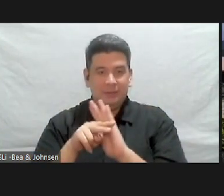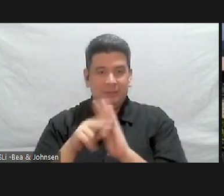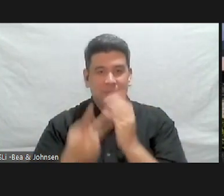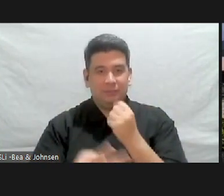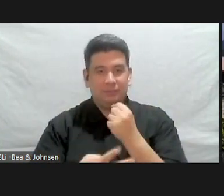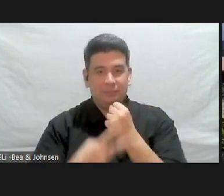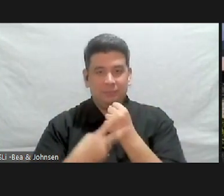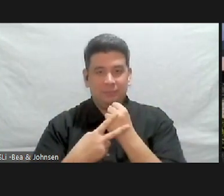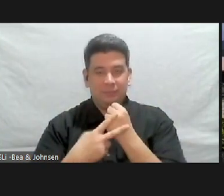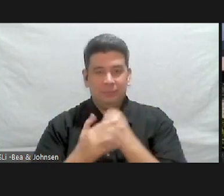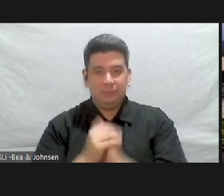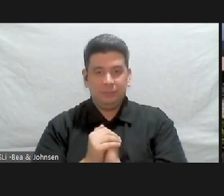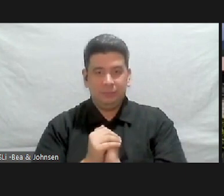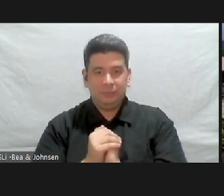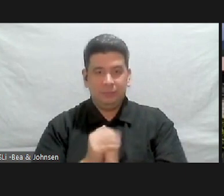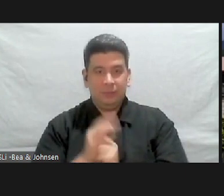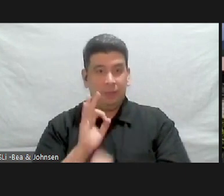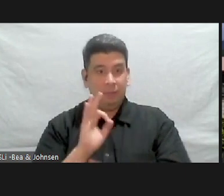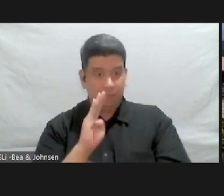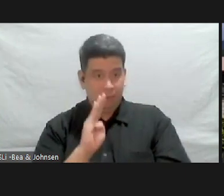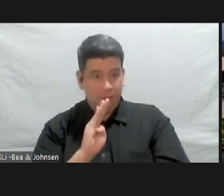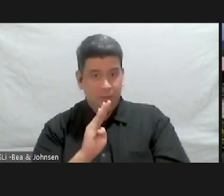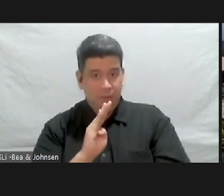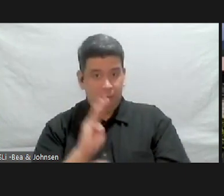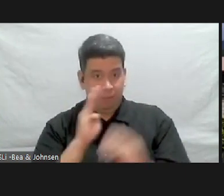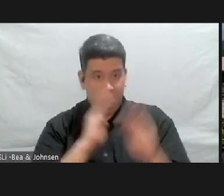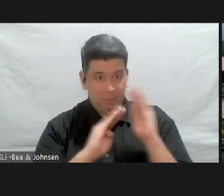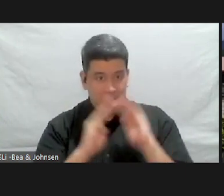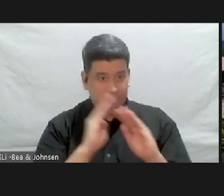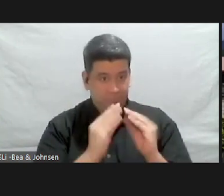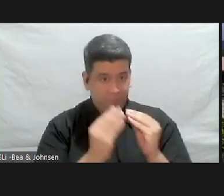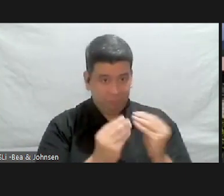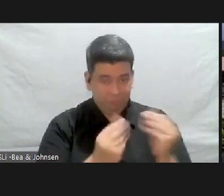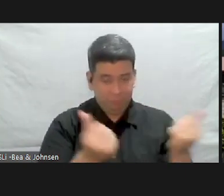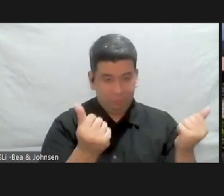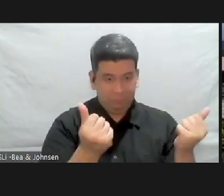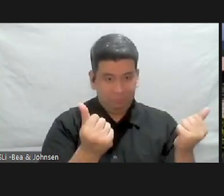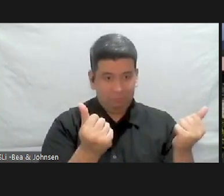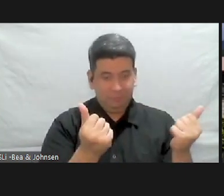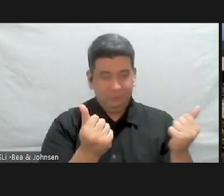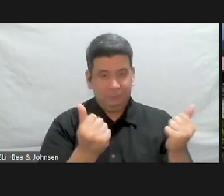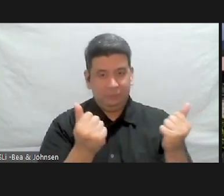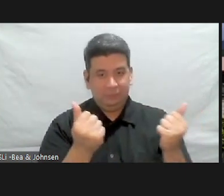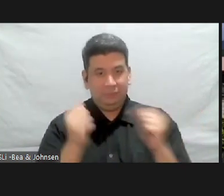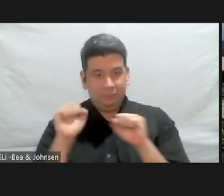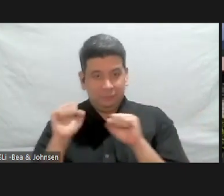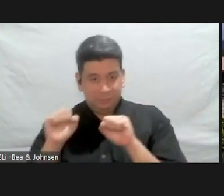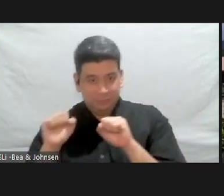kapag okay na itong FB, hindi na siya nag-aalburuto, atin pong